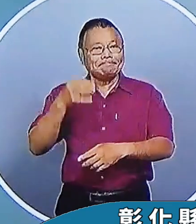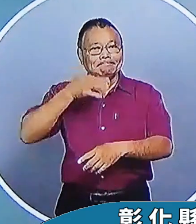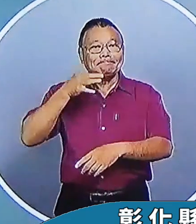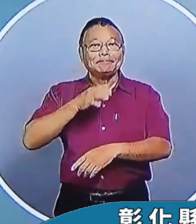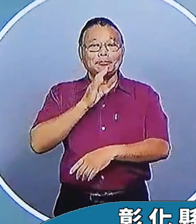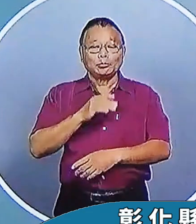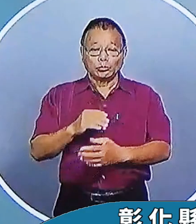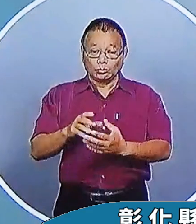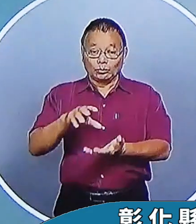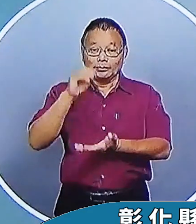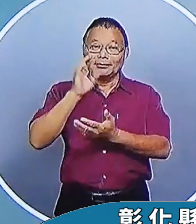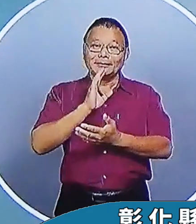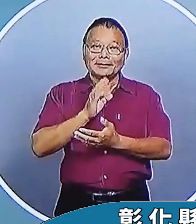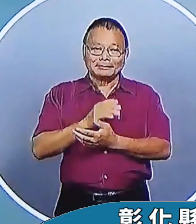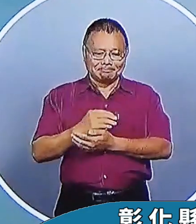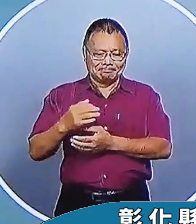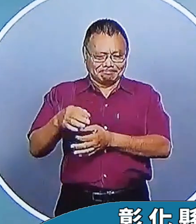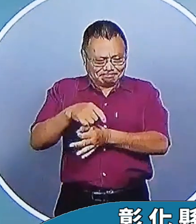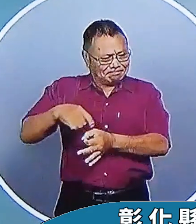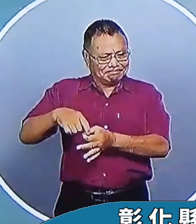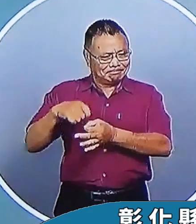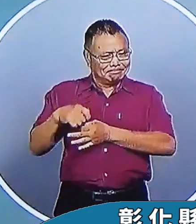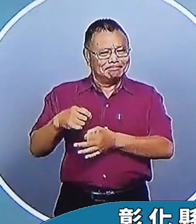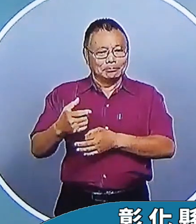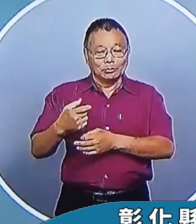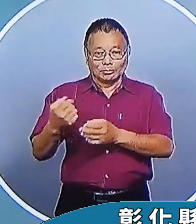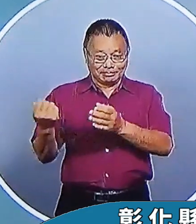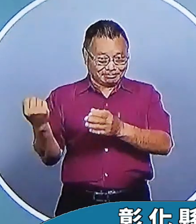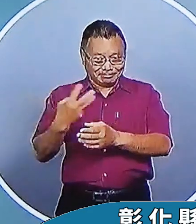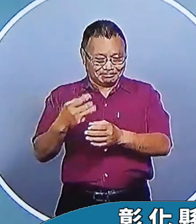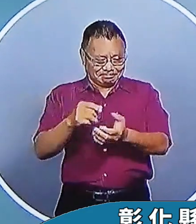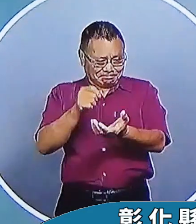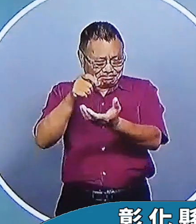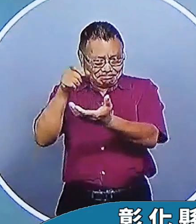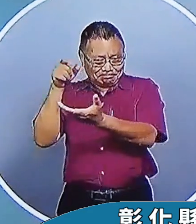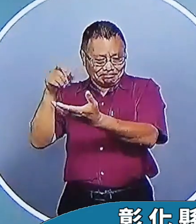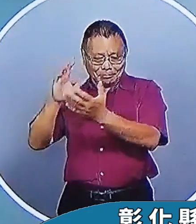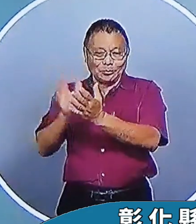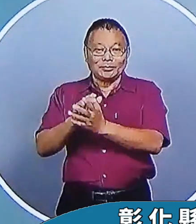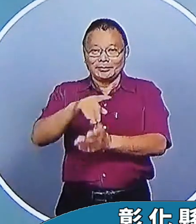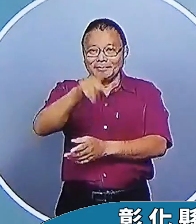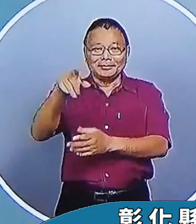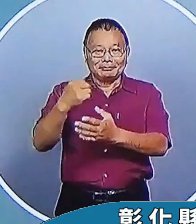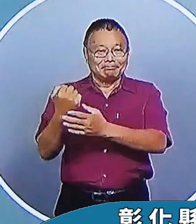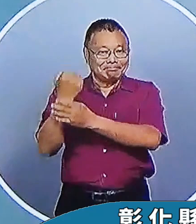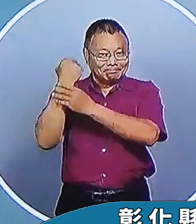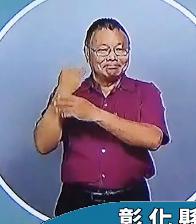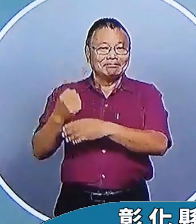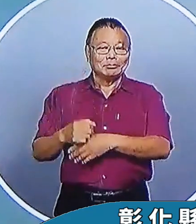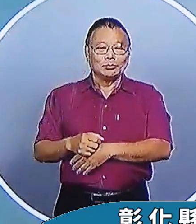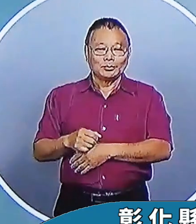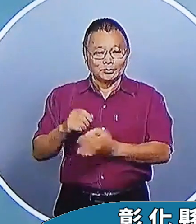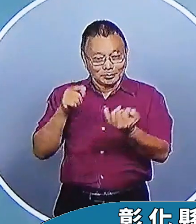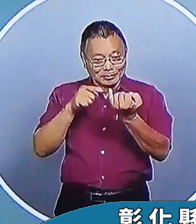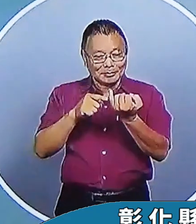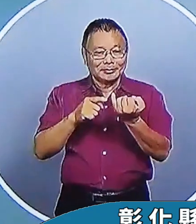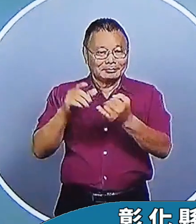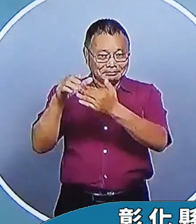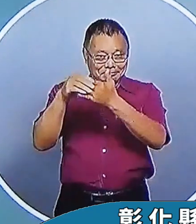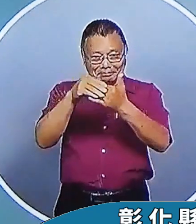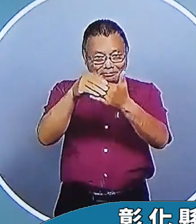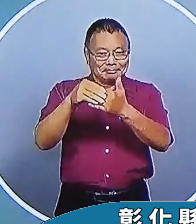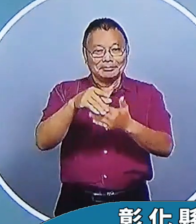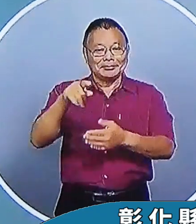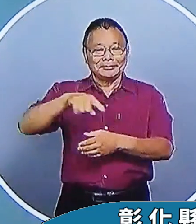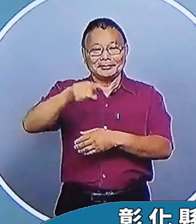以我这次提出来就是拼经济产业3支箭，希望所有的县民能够支持，秀芳可以带领我